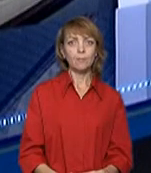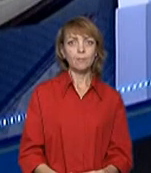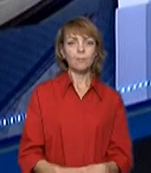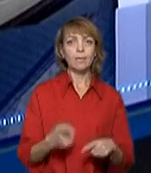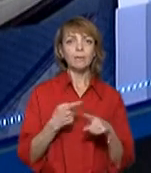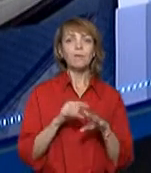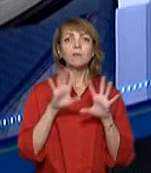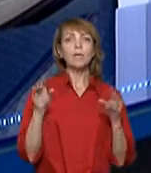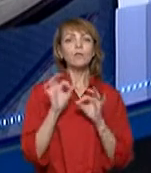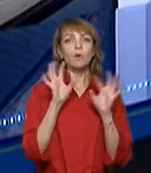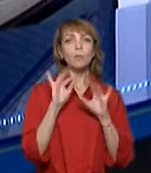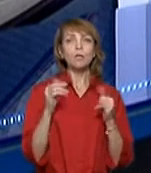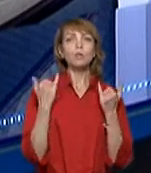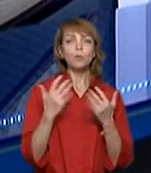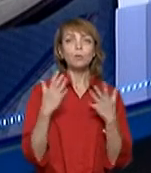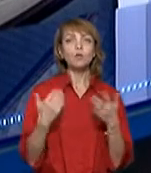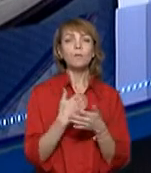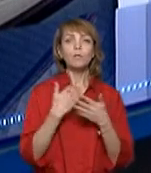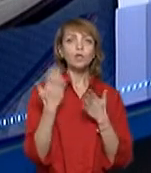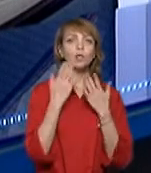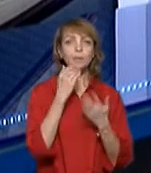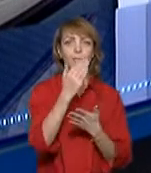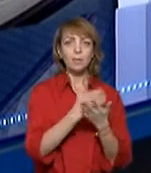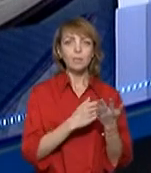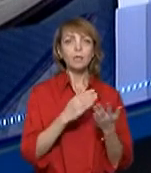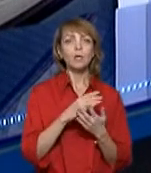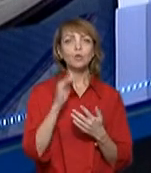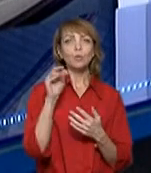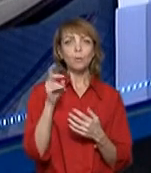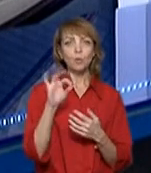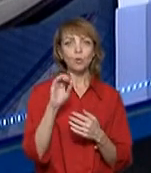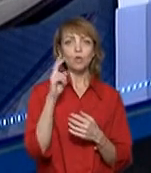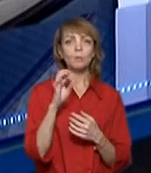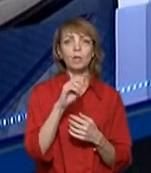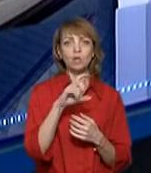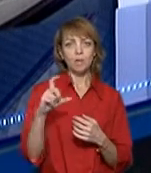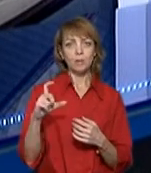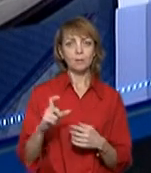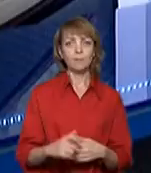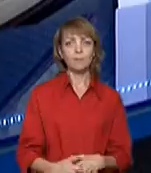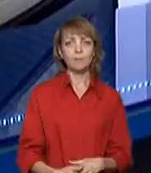І це вся інформація на сьогодні. Більше новин читайте на сайті та сторінках Суспільного у соцмережах.